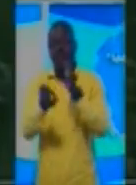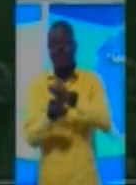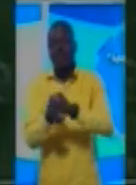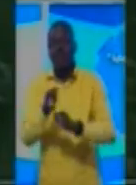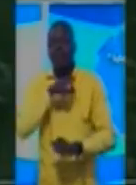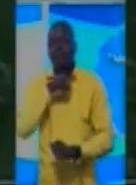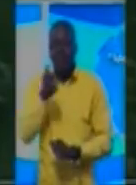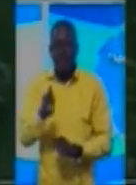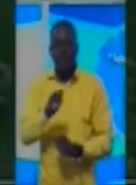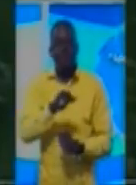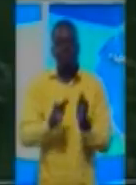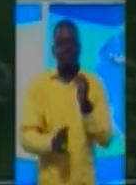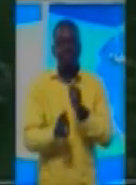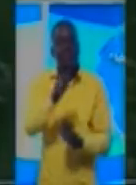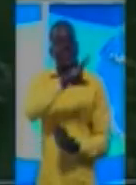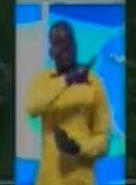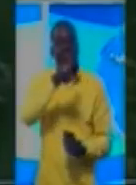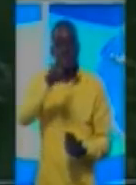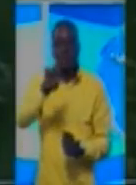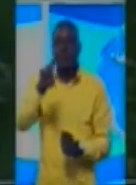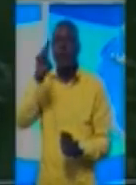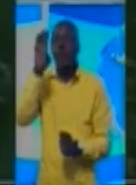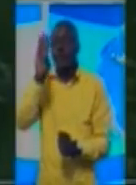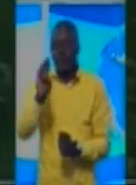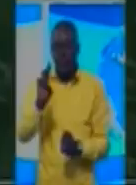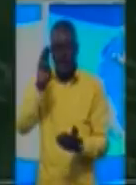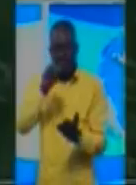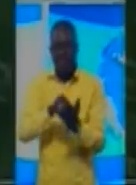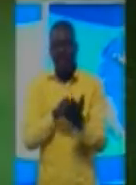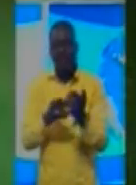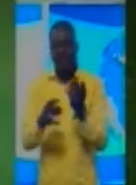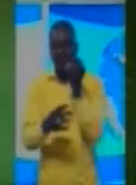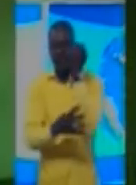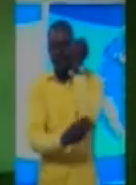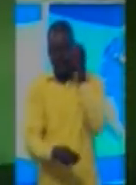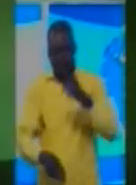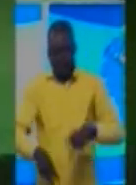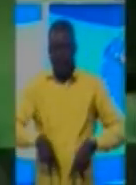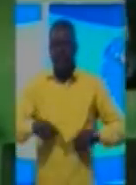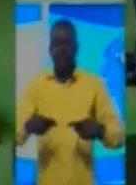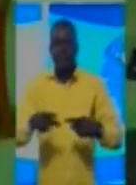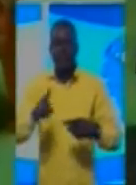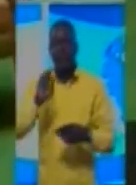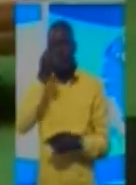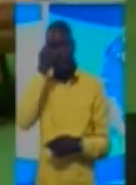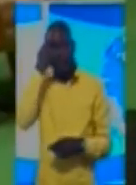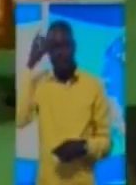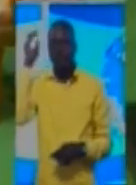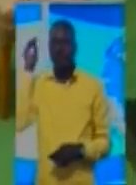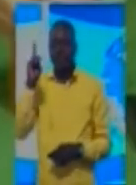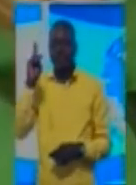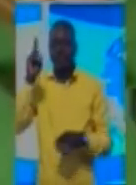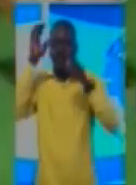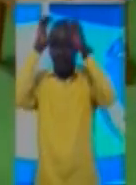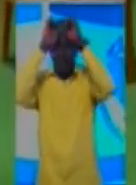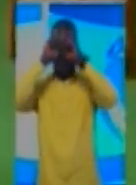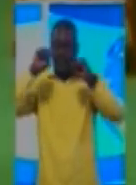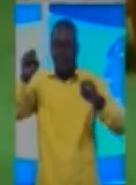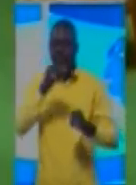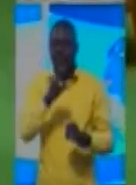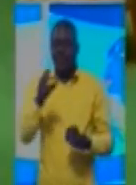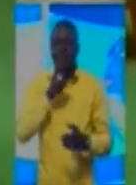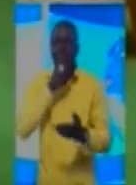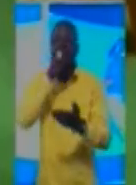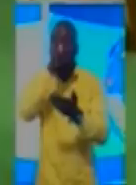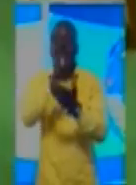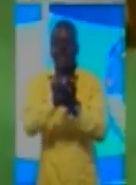plus de 168 millions d'enfants vivront dans l'extrême pauvreté. Parlant de la gouvernance démocratique, le président du Faso rassure